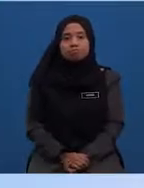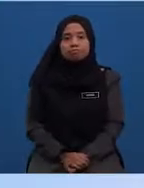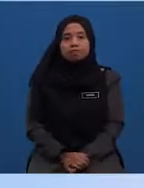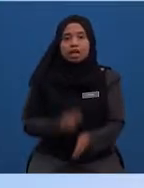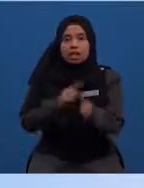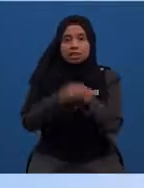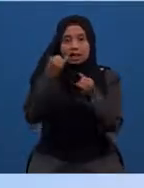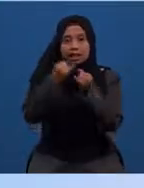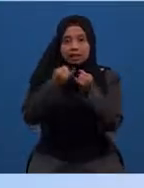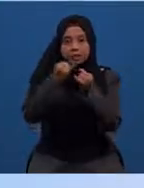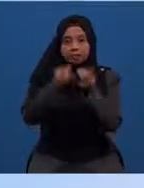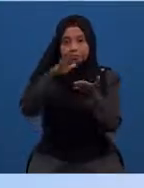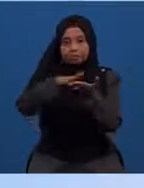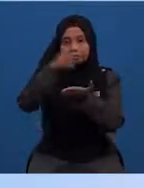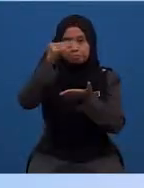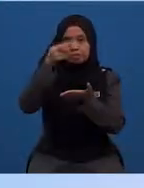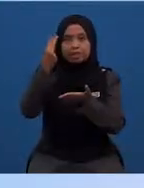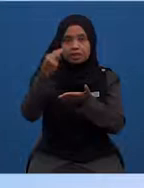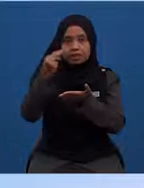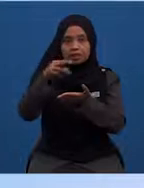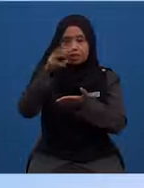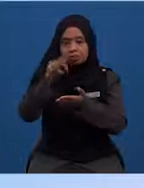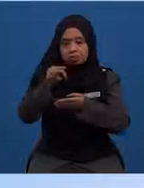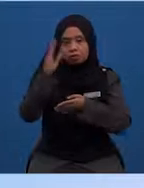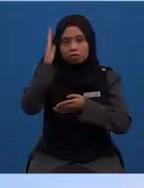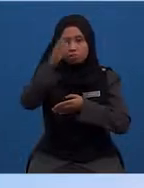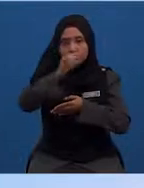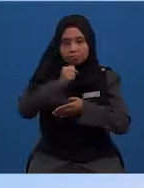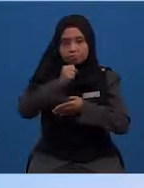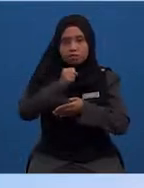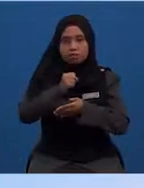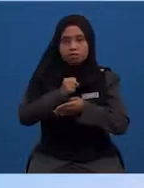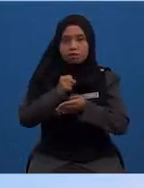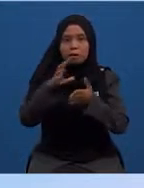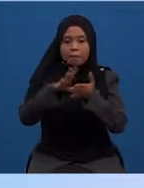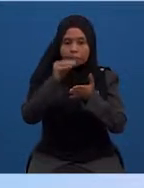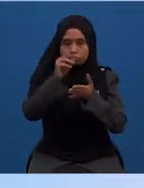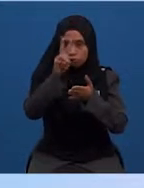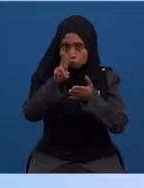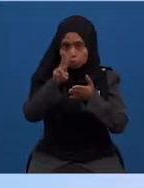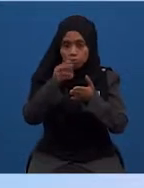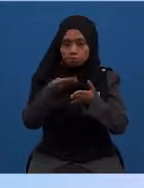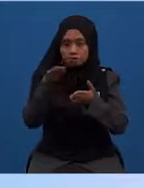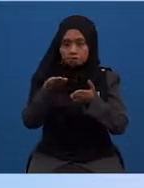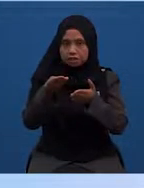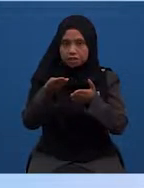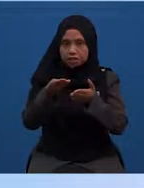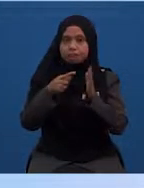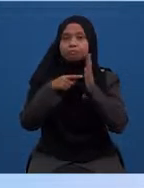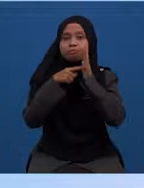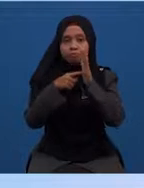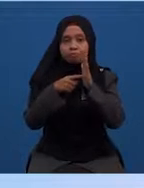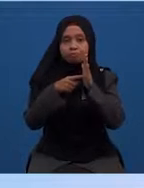Di akhir pembelajaran ini, murid akan dapat mempelajari dua perkara seperti di paparan